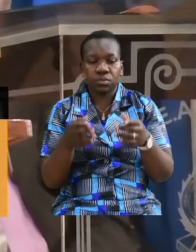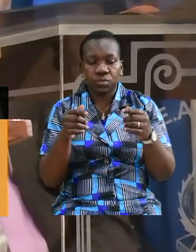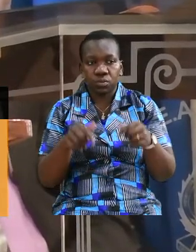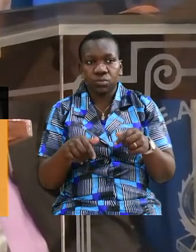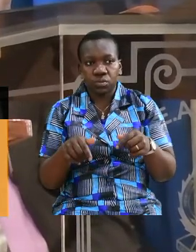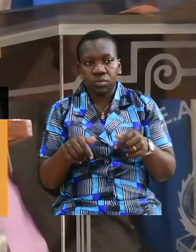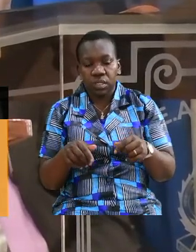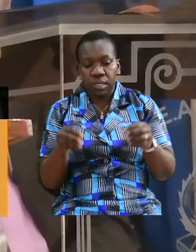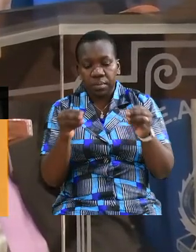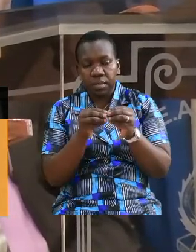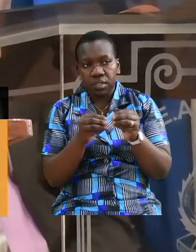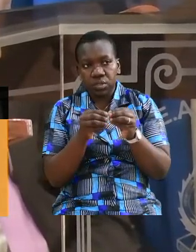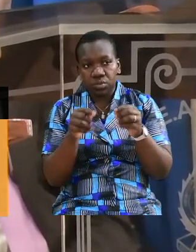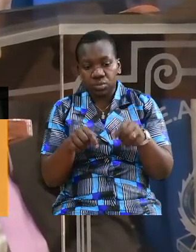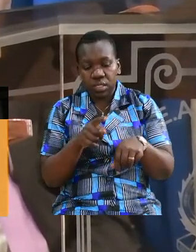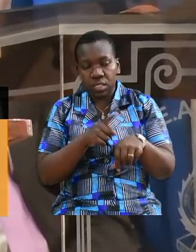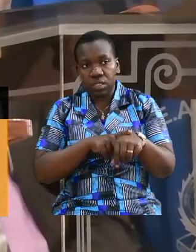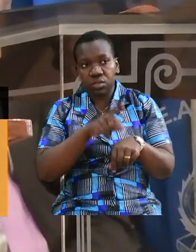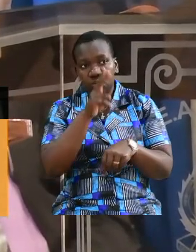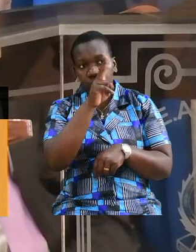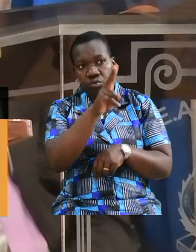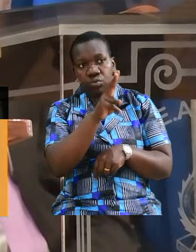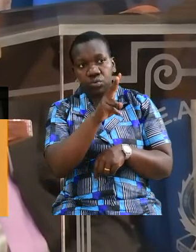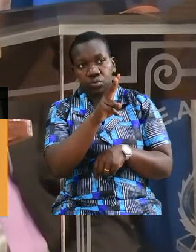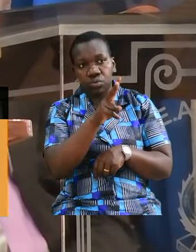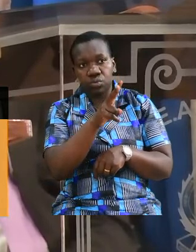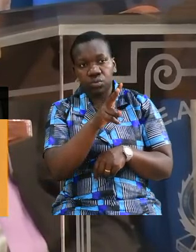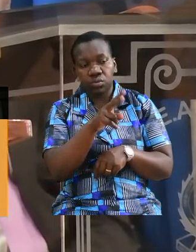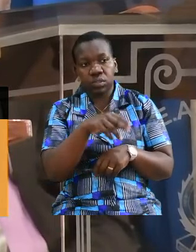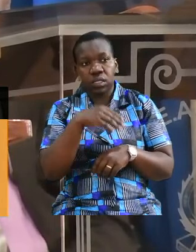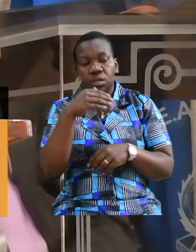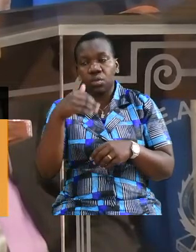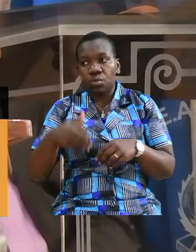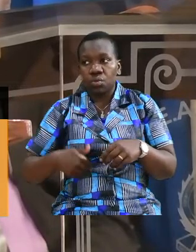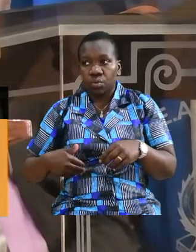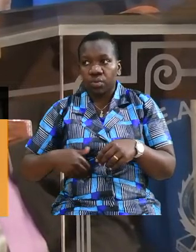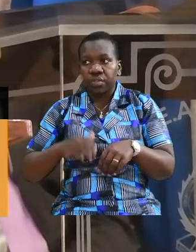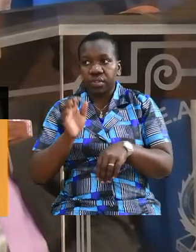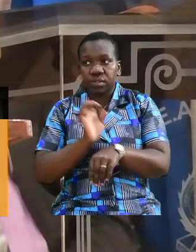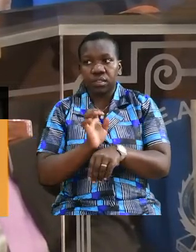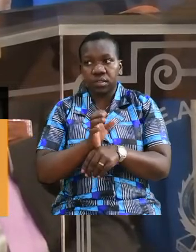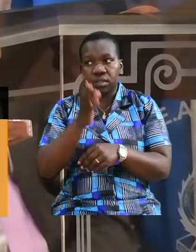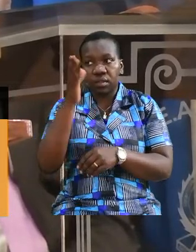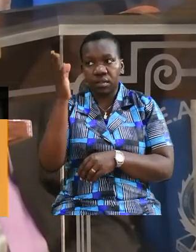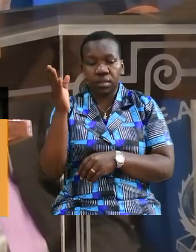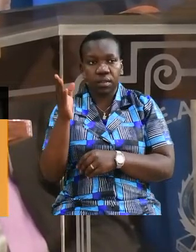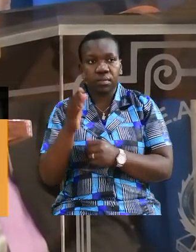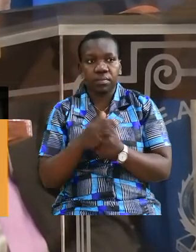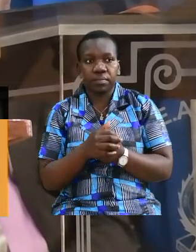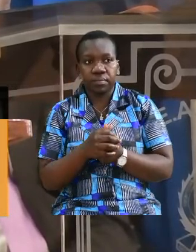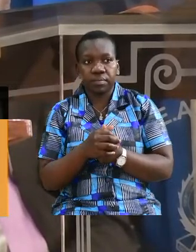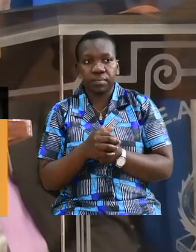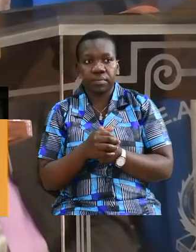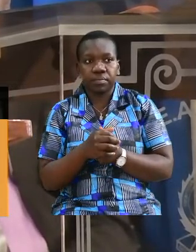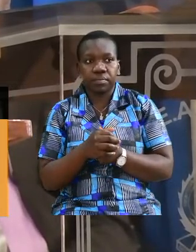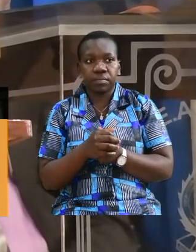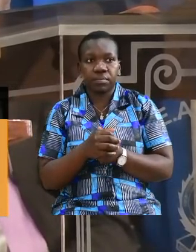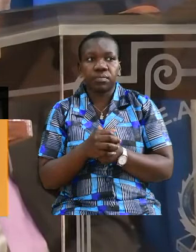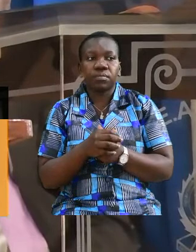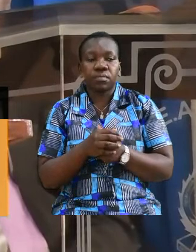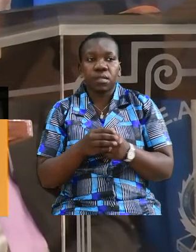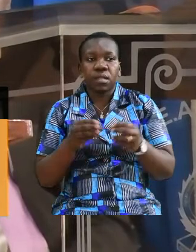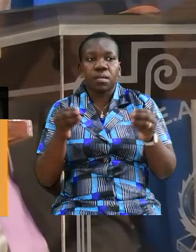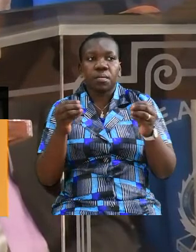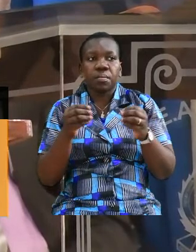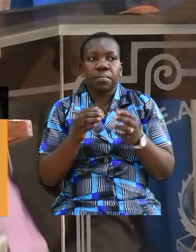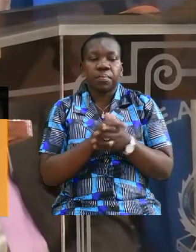saa 8 kamili pare kwa youth church. Windows and widows, mkutano wao utakuwa